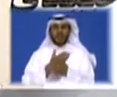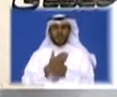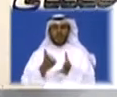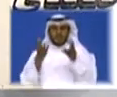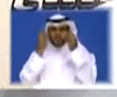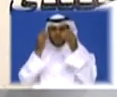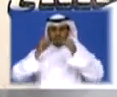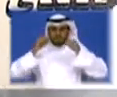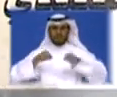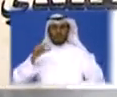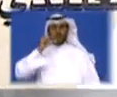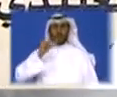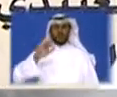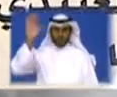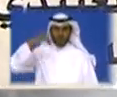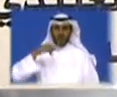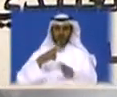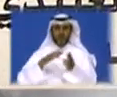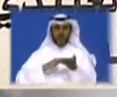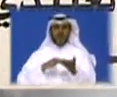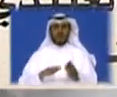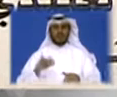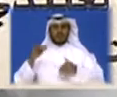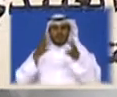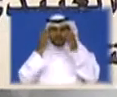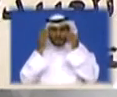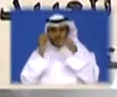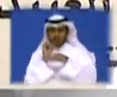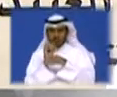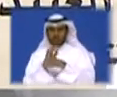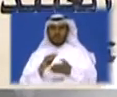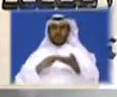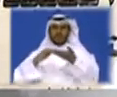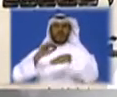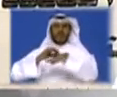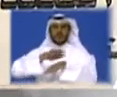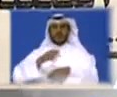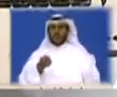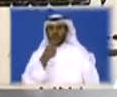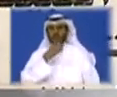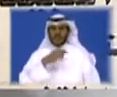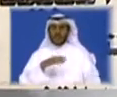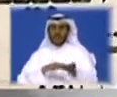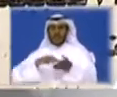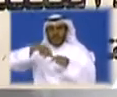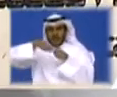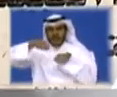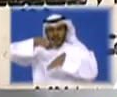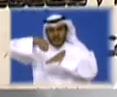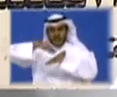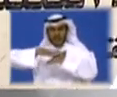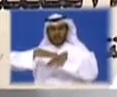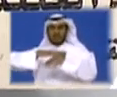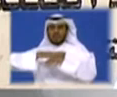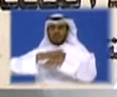في الأمراض الجلدية، وأيضا لدينا في البورد الكويتي للأمراض الجلدية بالتعاون مع طبعا أو بالتنسيق مع الأخوان في معهد الكويت التخصصات